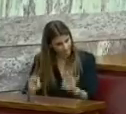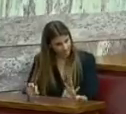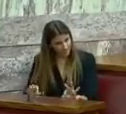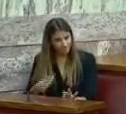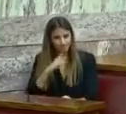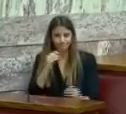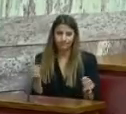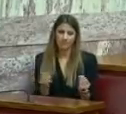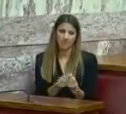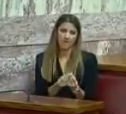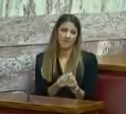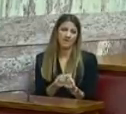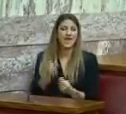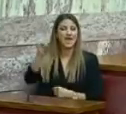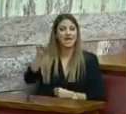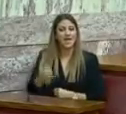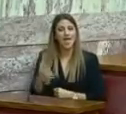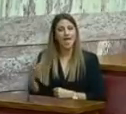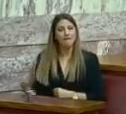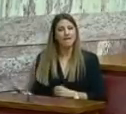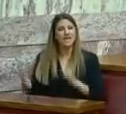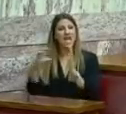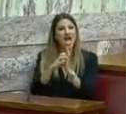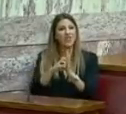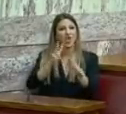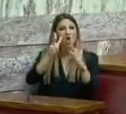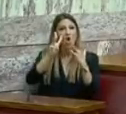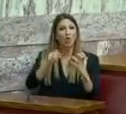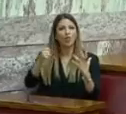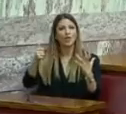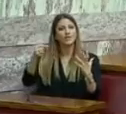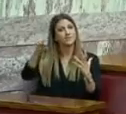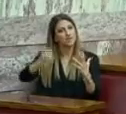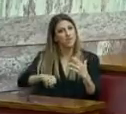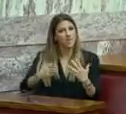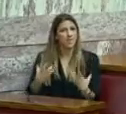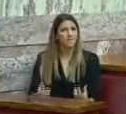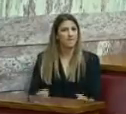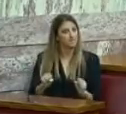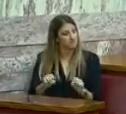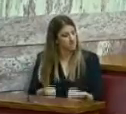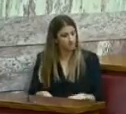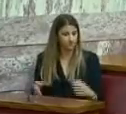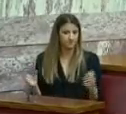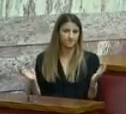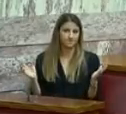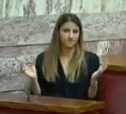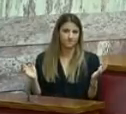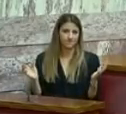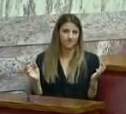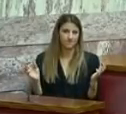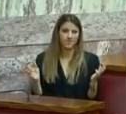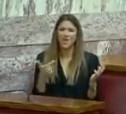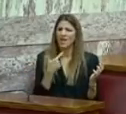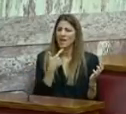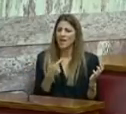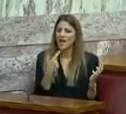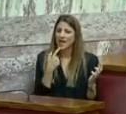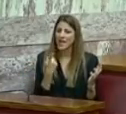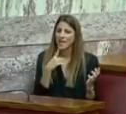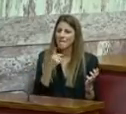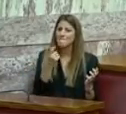υπάρχει το άρθρο 86. Όπως ερμηνεύτηκε λοιπόν με το αδίκημα του